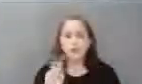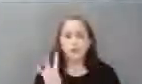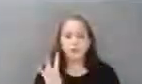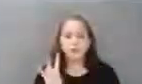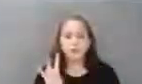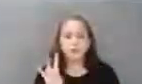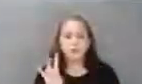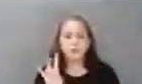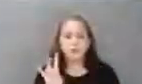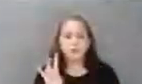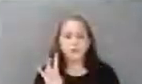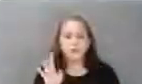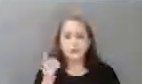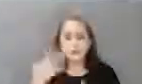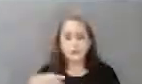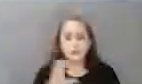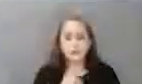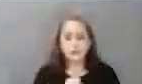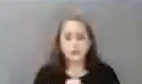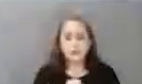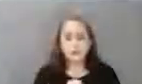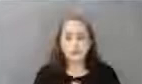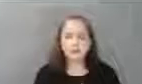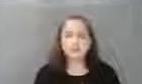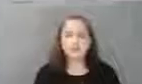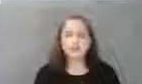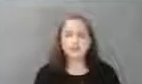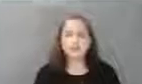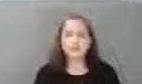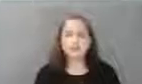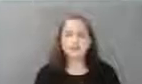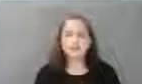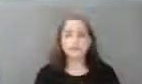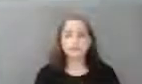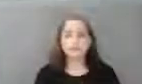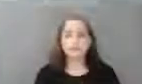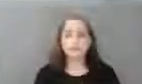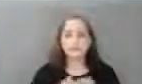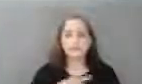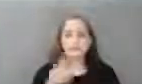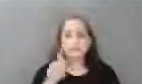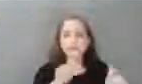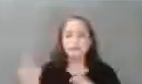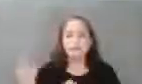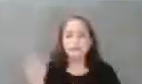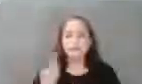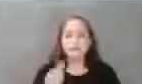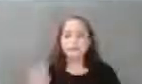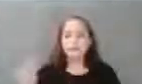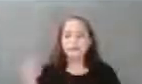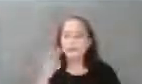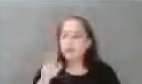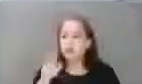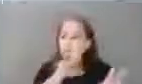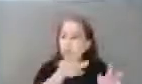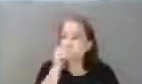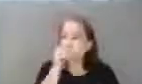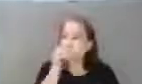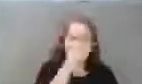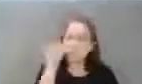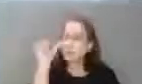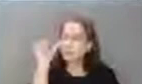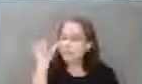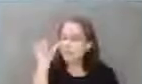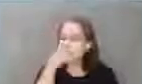na kumakanan ng North Avenue at maging siyempre ng Quezon Avenue, East Avenue, Kalayaan Avenue at sa mga pabalik